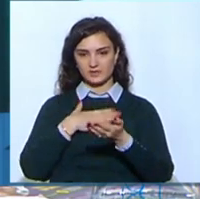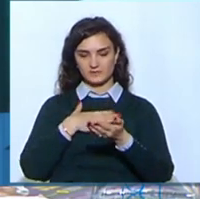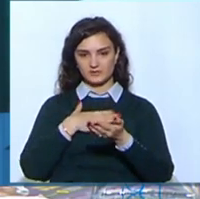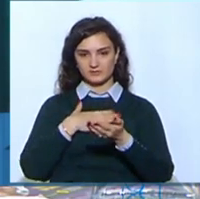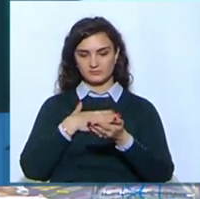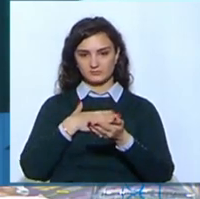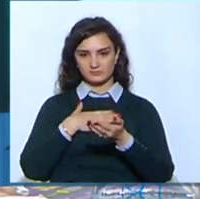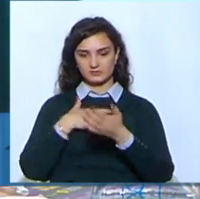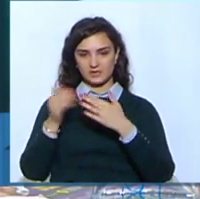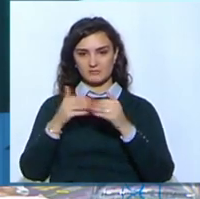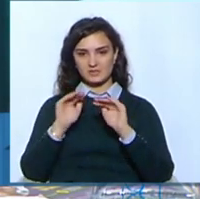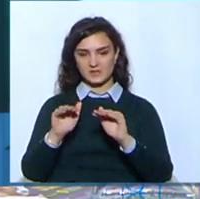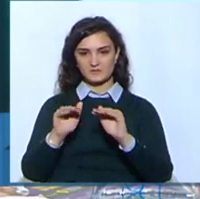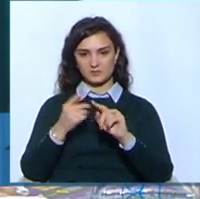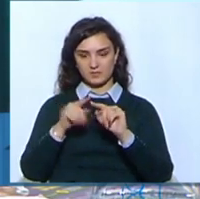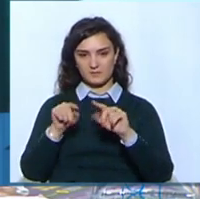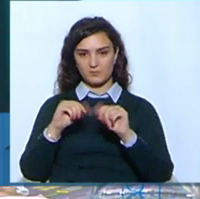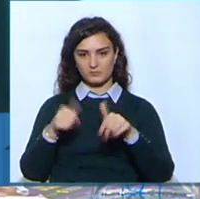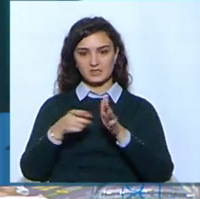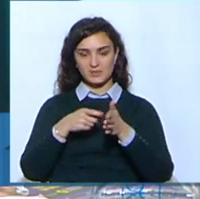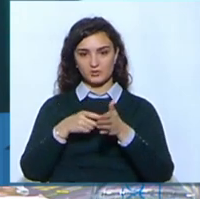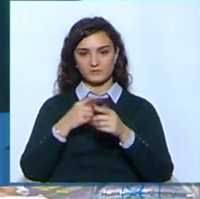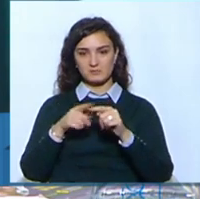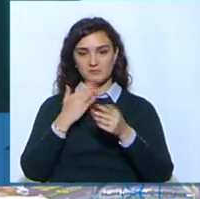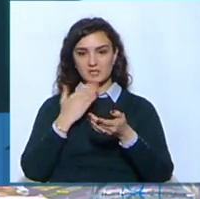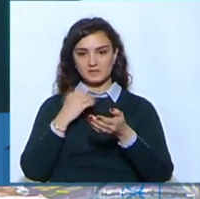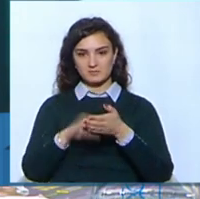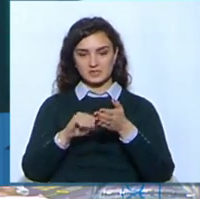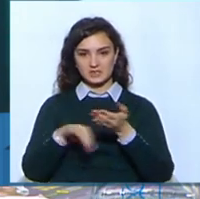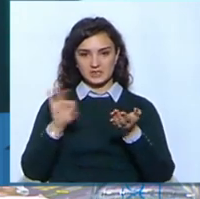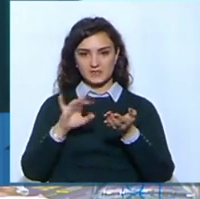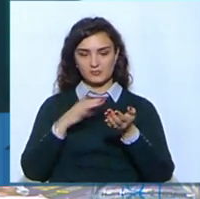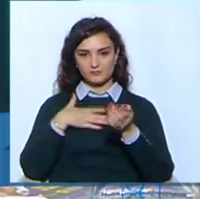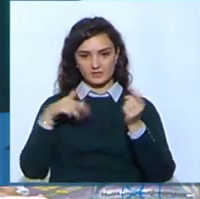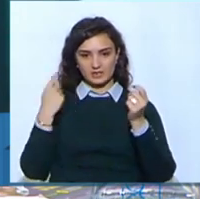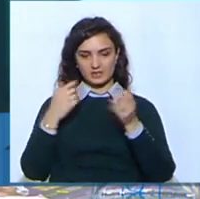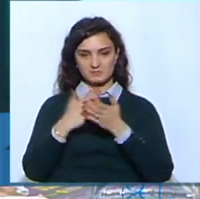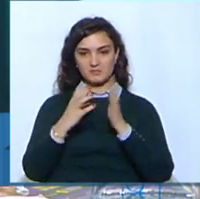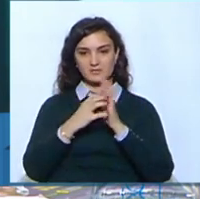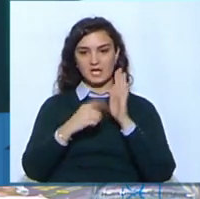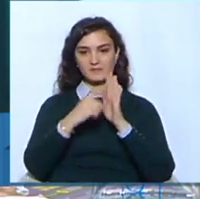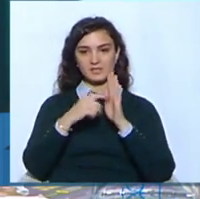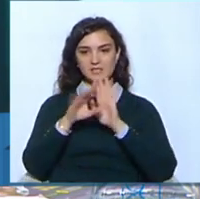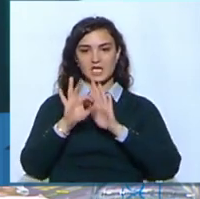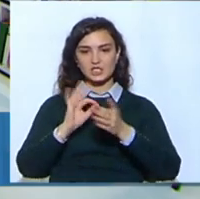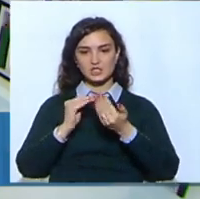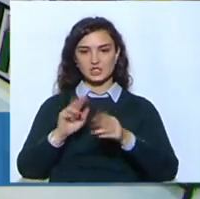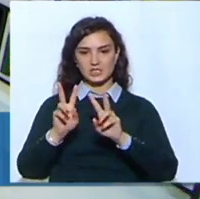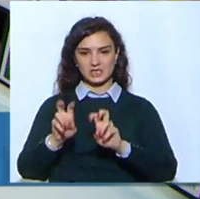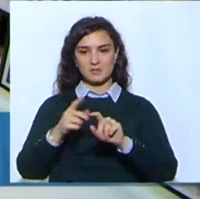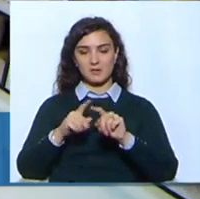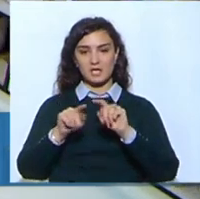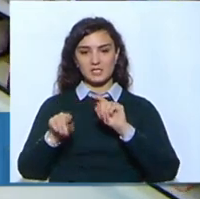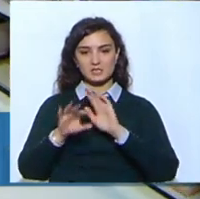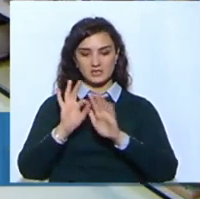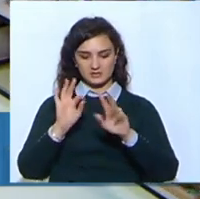ჩვენთვის, ხელმისაწვდომია ამ ტიპის გამოკითხვა იმ მარტივი მიზეზის გამო, რომ ჩვენს გადაცემას აქვს აპლიკაცია „აირჩიე შენი თემა“. ეს